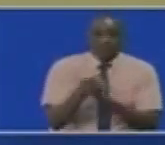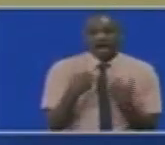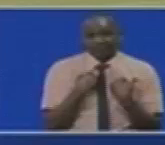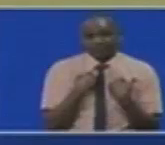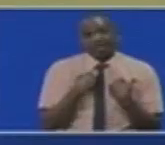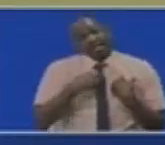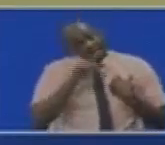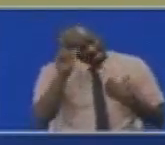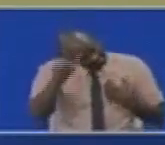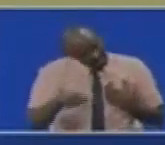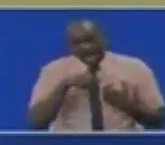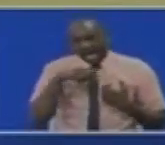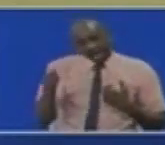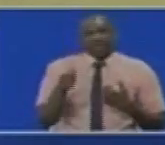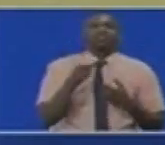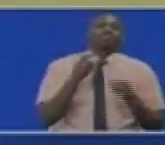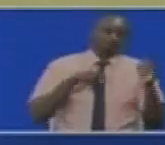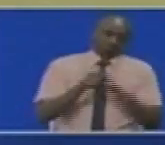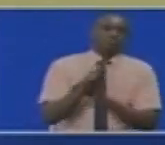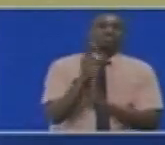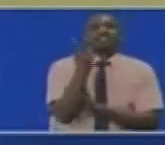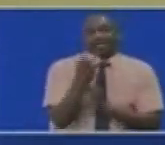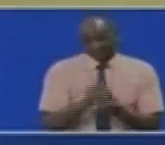kabla ya Irene Ofula kuongeza bao la pili.